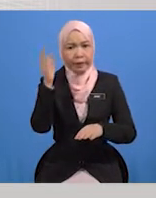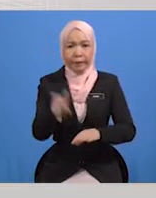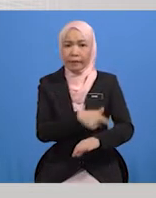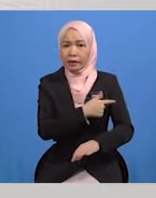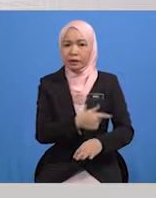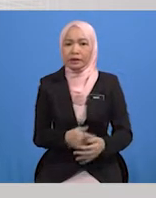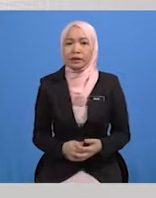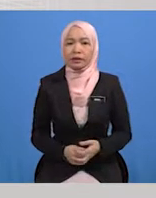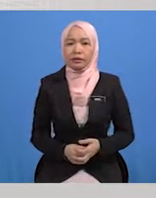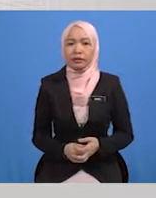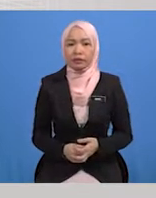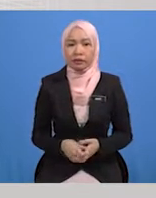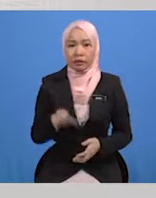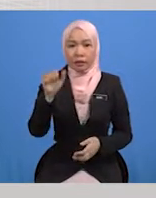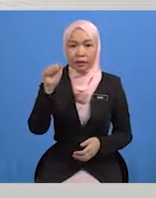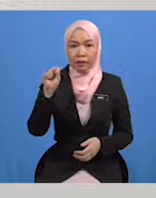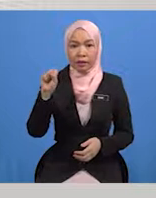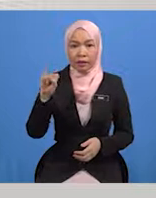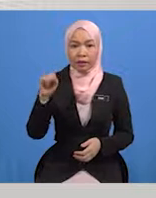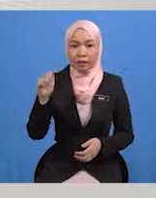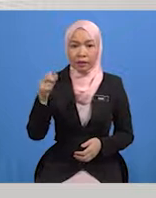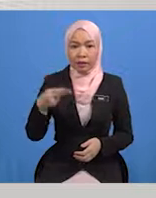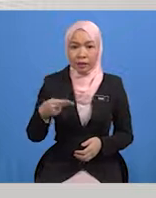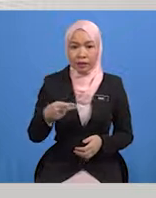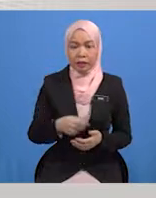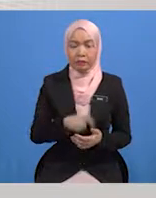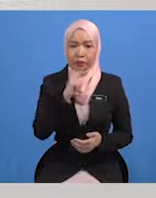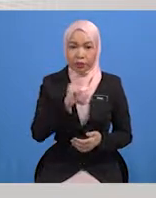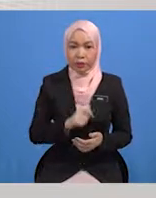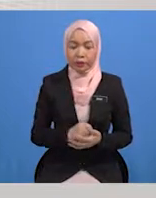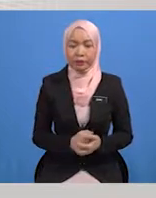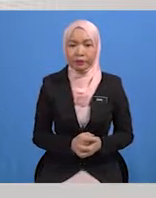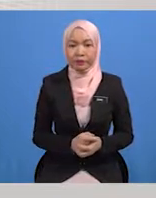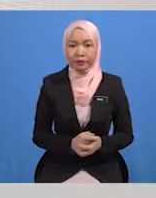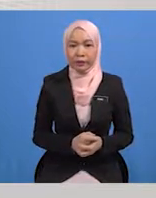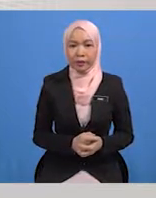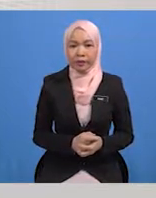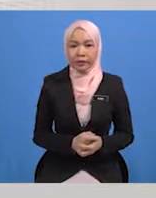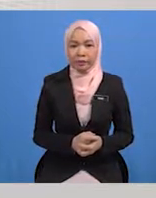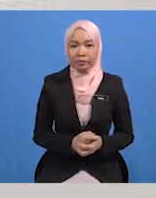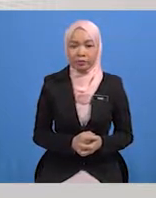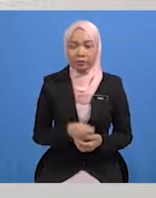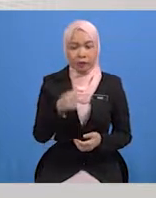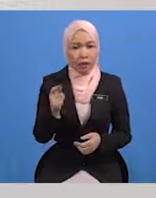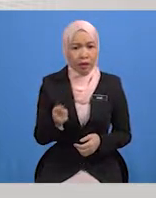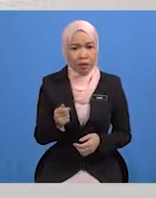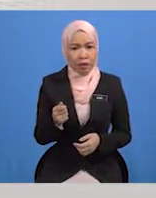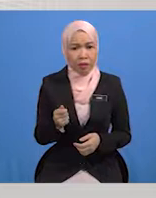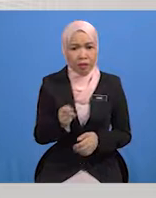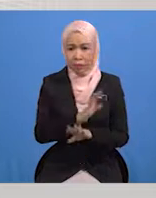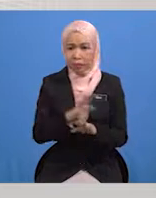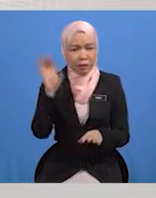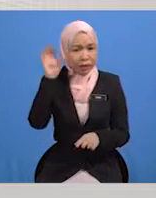Asiah Samiah tua, abang, abang tak dengar apa kata ayah dan